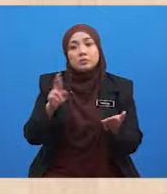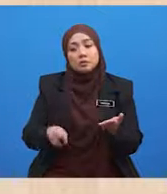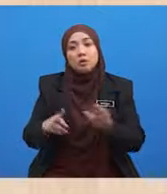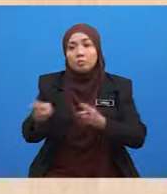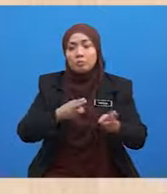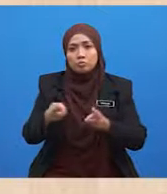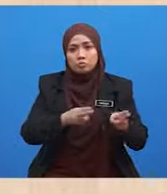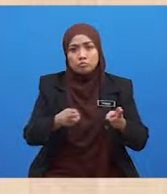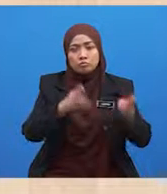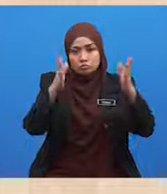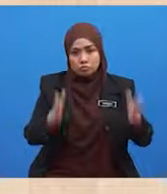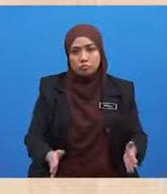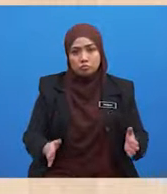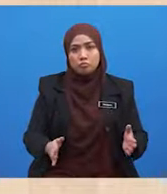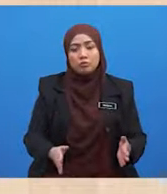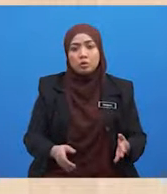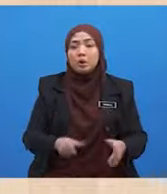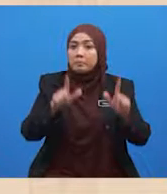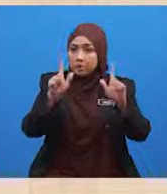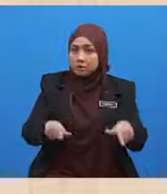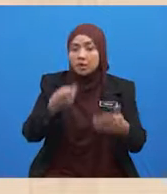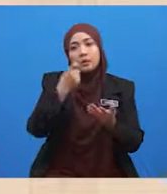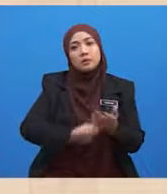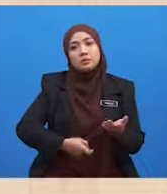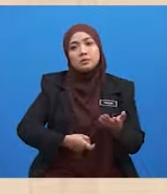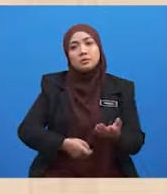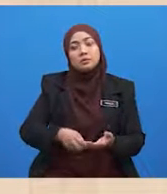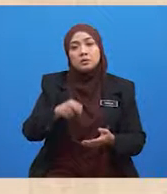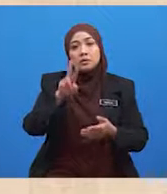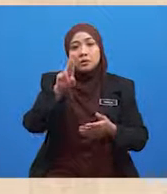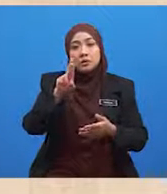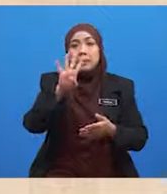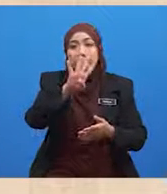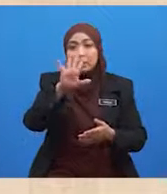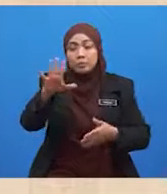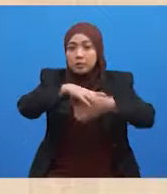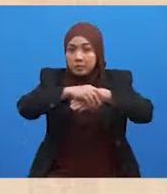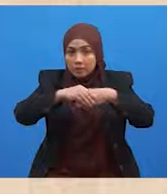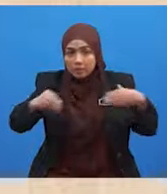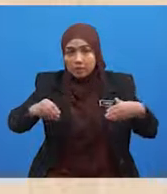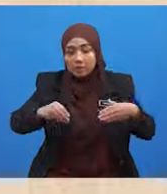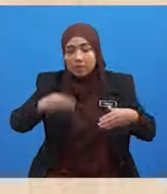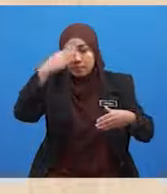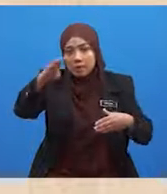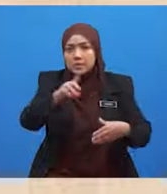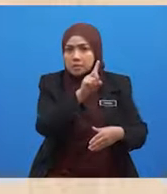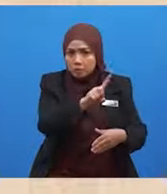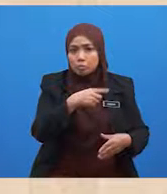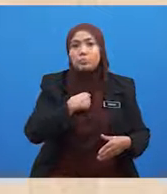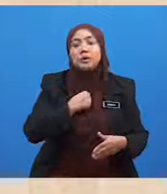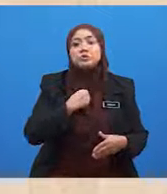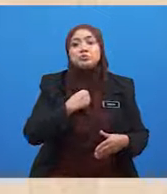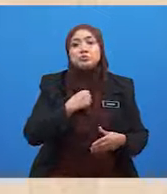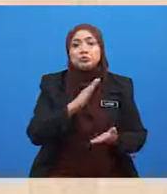Floren pakaian seragam sekolah menetapkan harga sebanyak rm45 bagi sepasang pakai sekolah